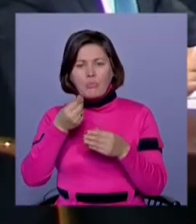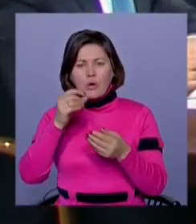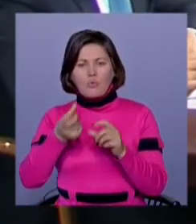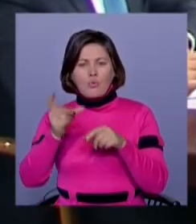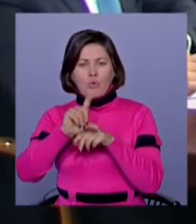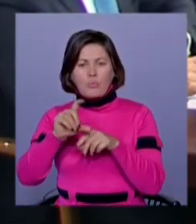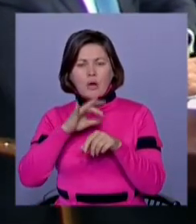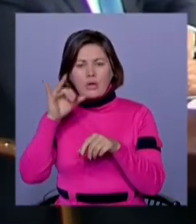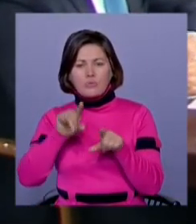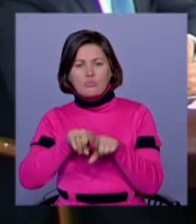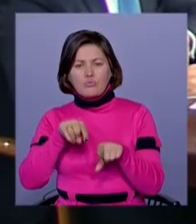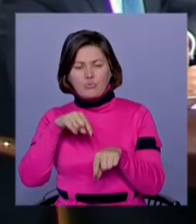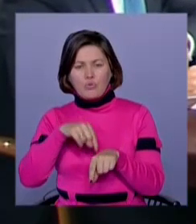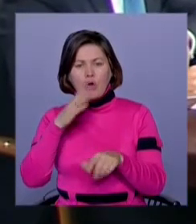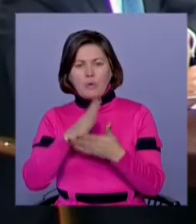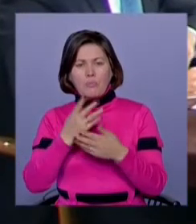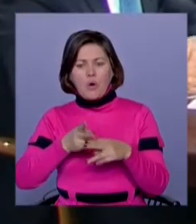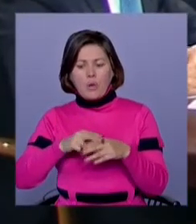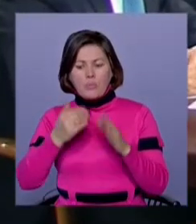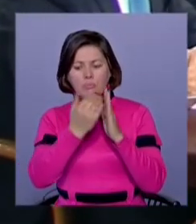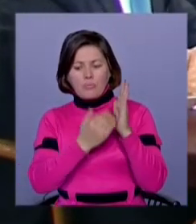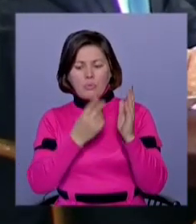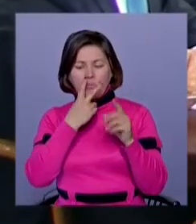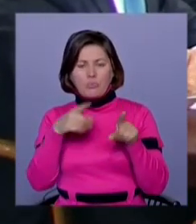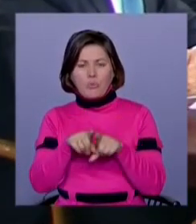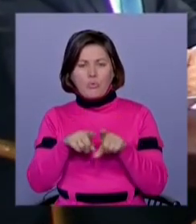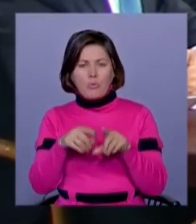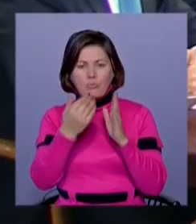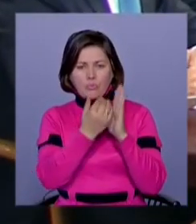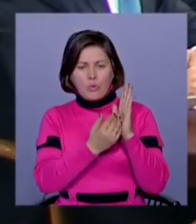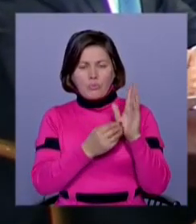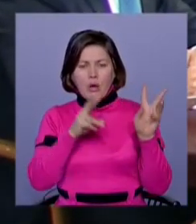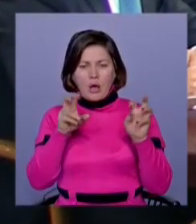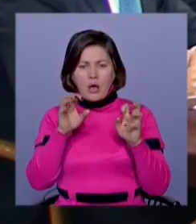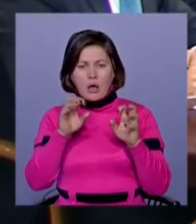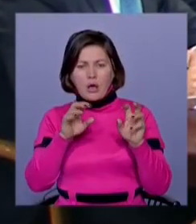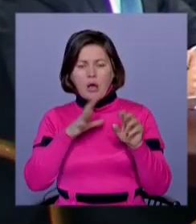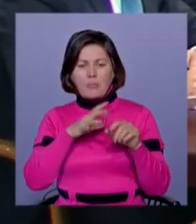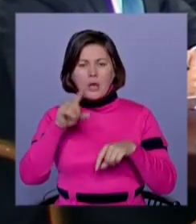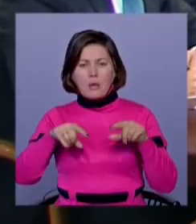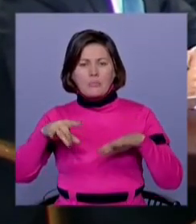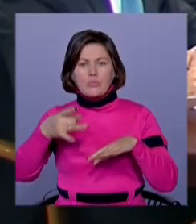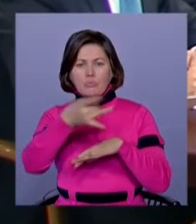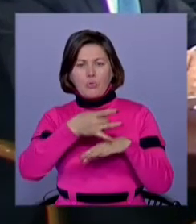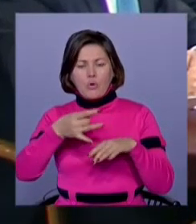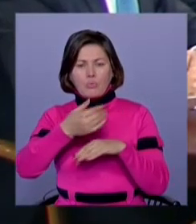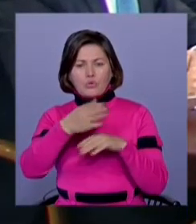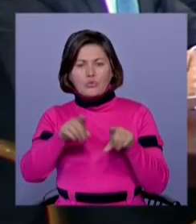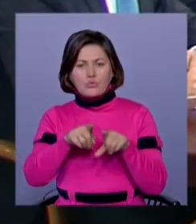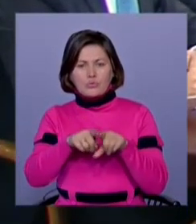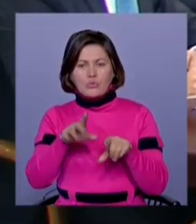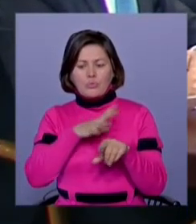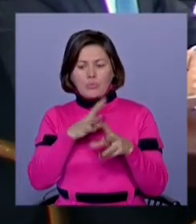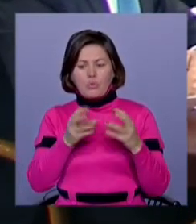өсіп жатыр дегенменде мына таблицадан көріп отырғанымыздай кейбір өңірлерде сол